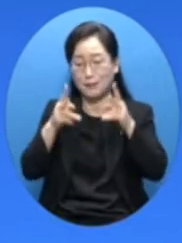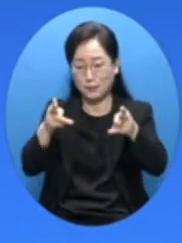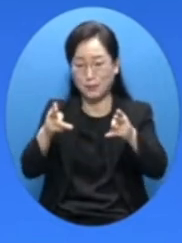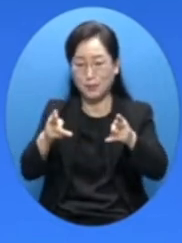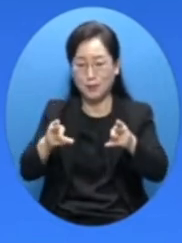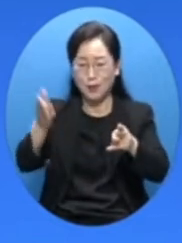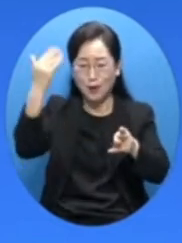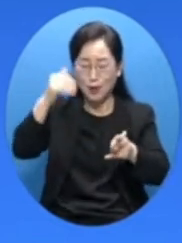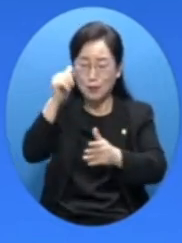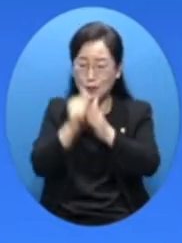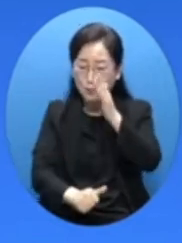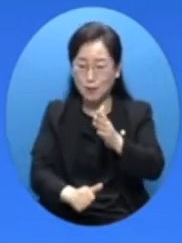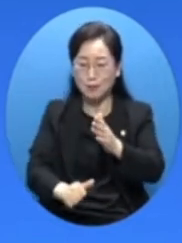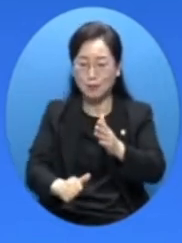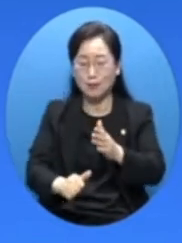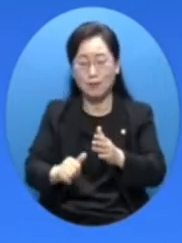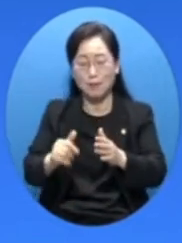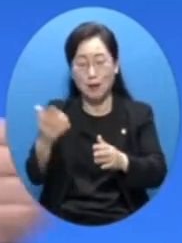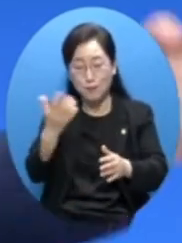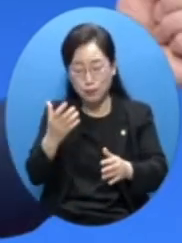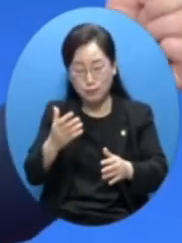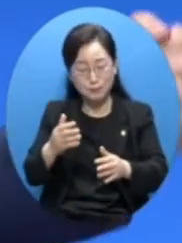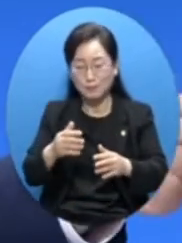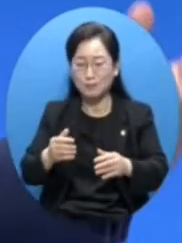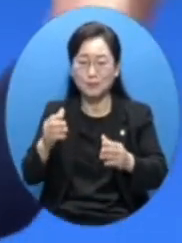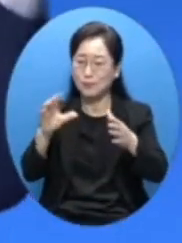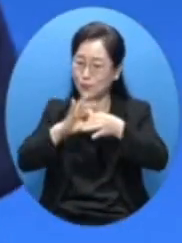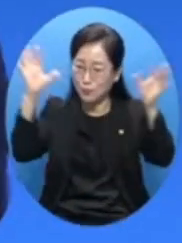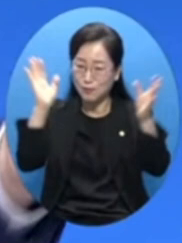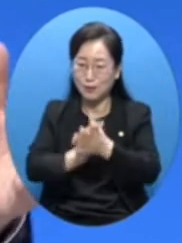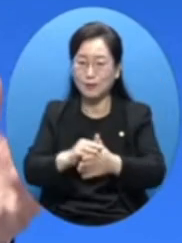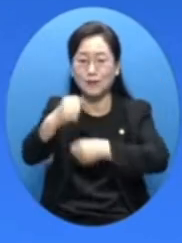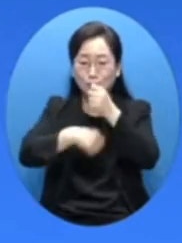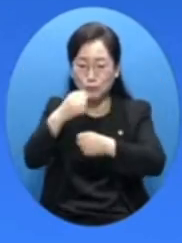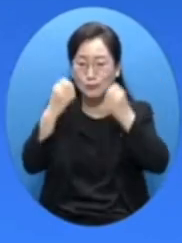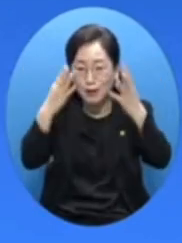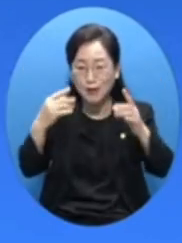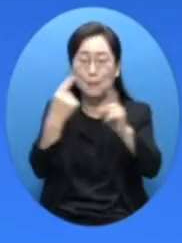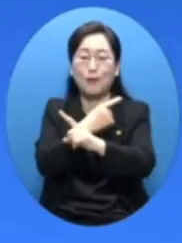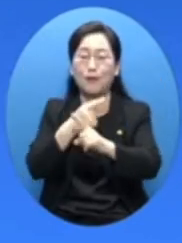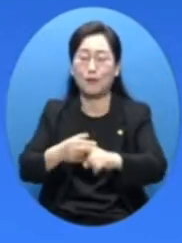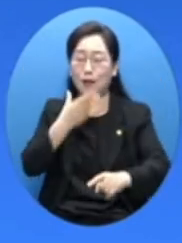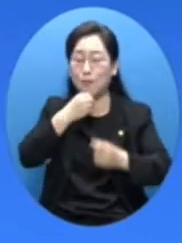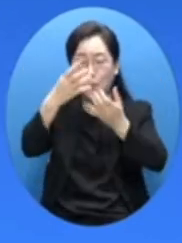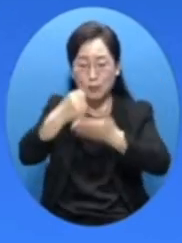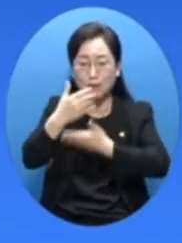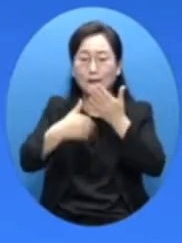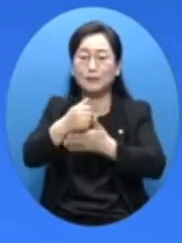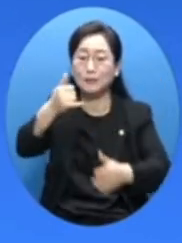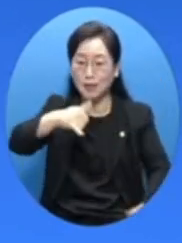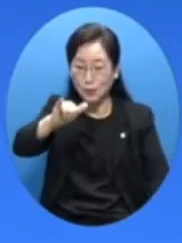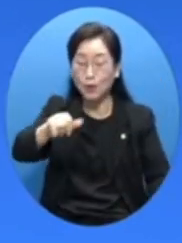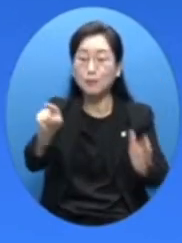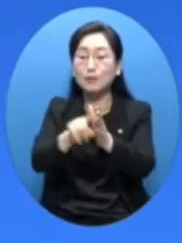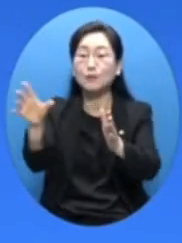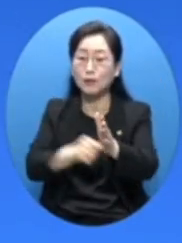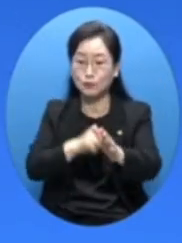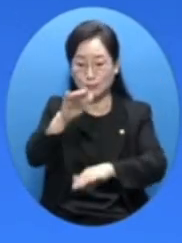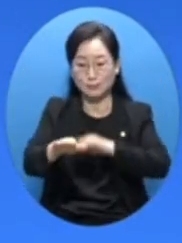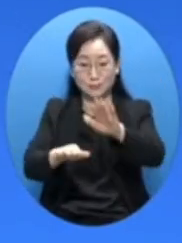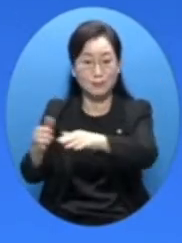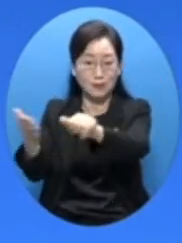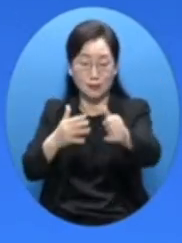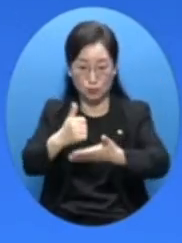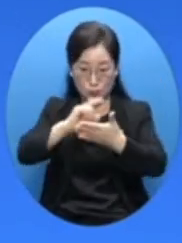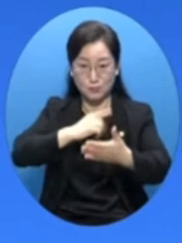나와 아무런 상관이 없다. 나는 자유를 받았다. 나는 새 사람이 되었다. 난 복받은 하나님의 자녀이다. 믿음으로 전해나간 여러분 되시기를